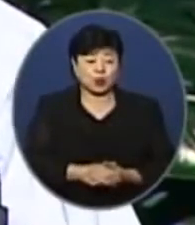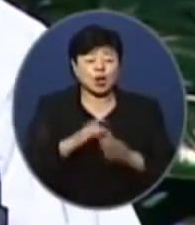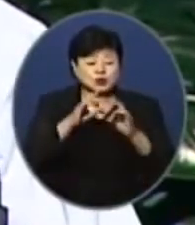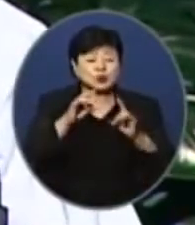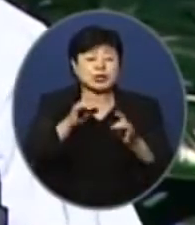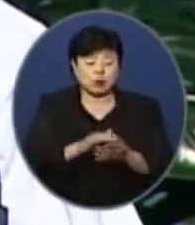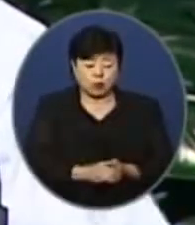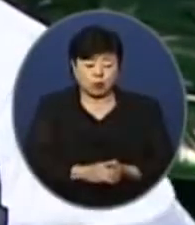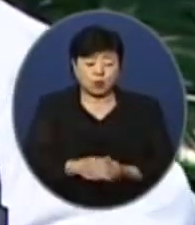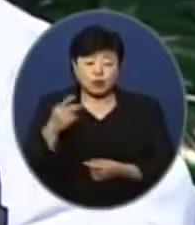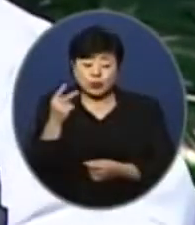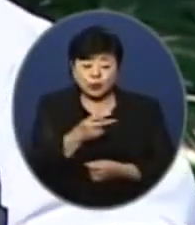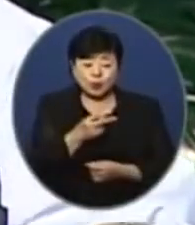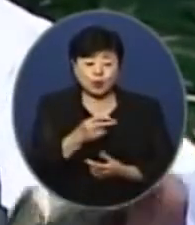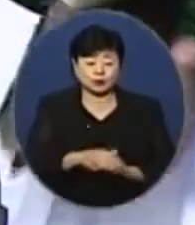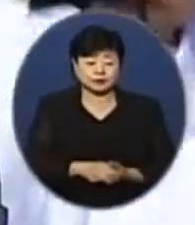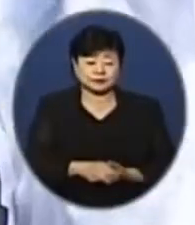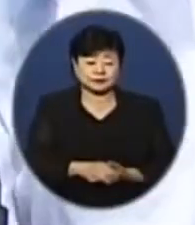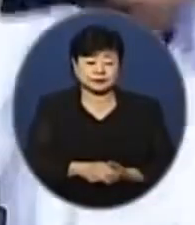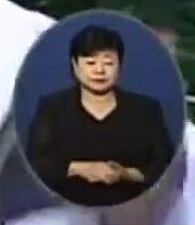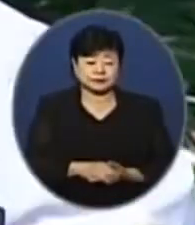선교사요, 또